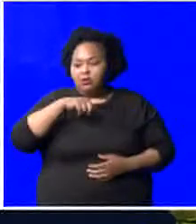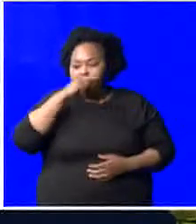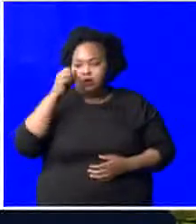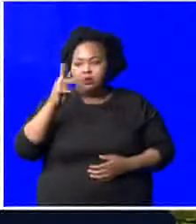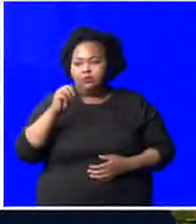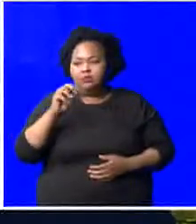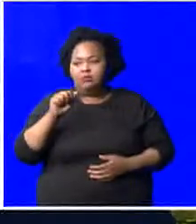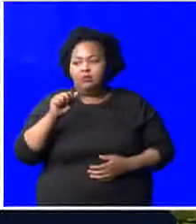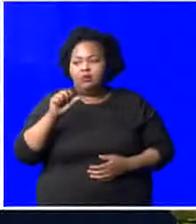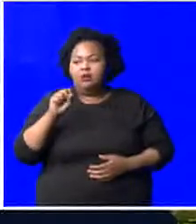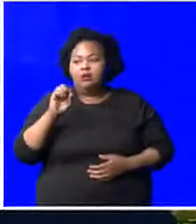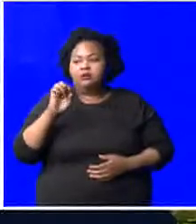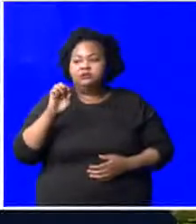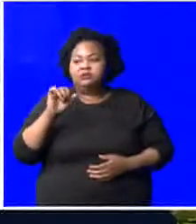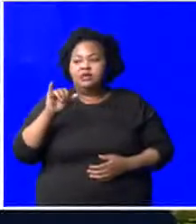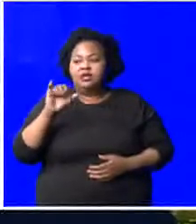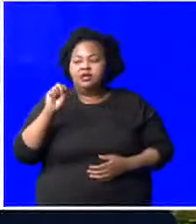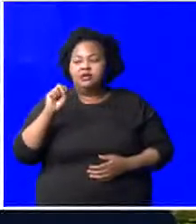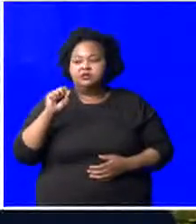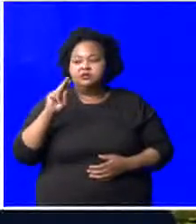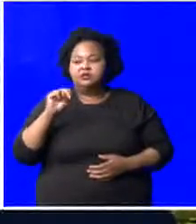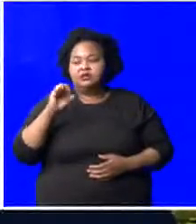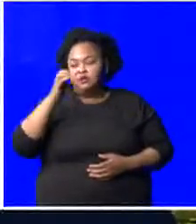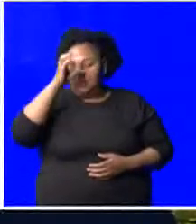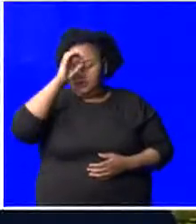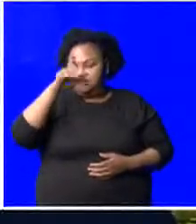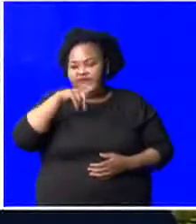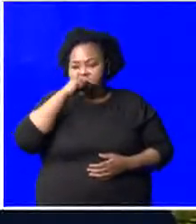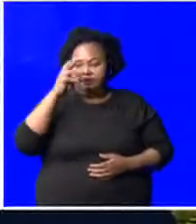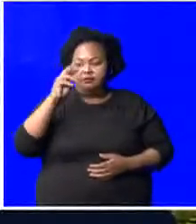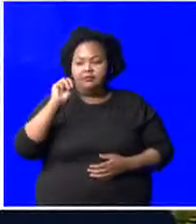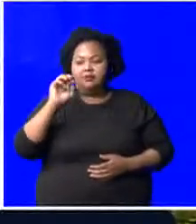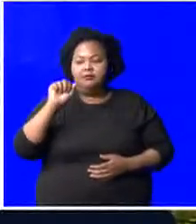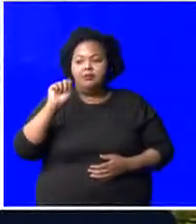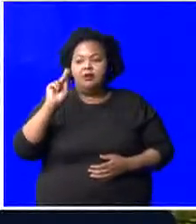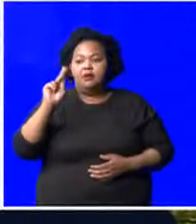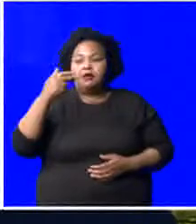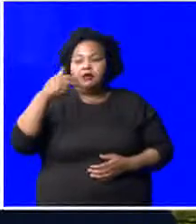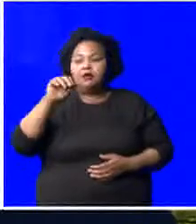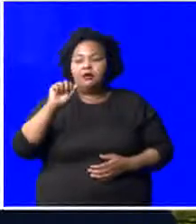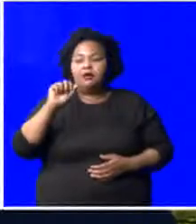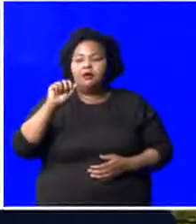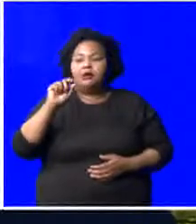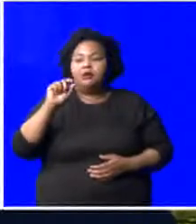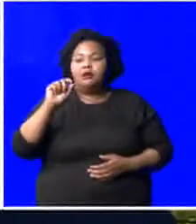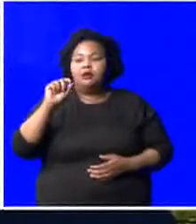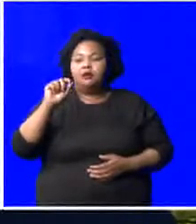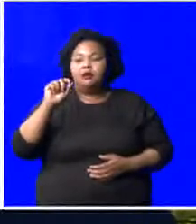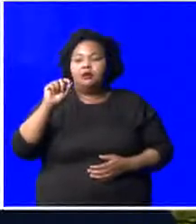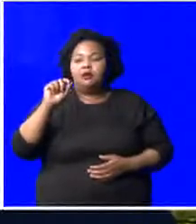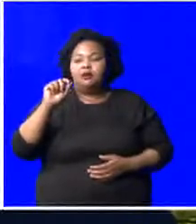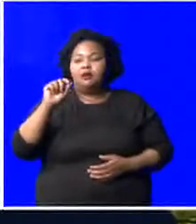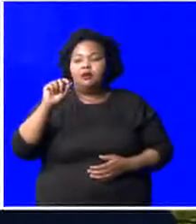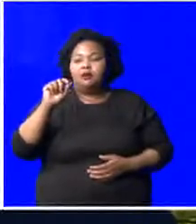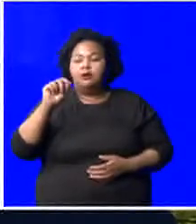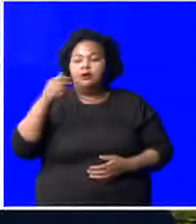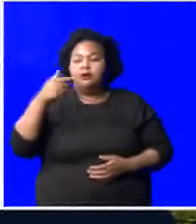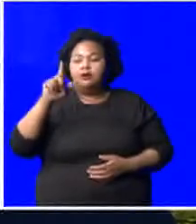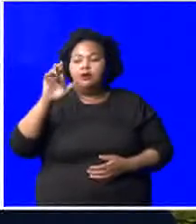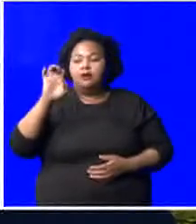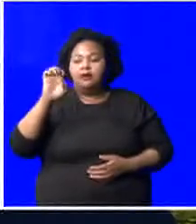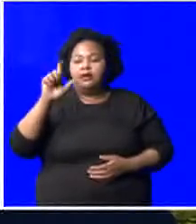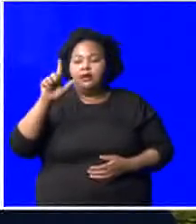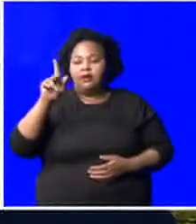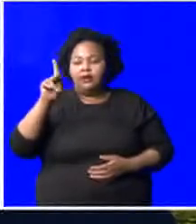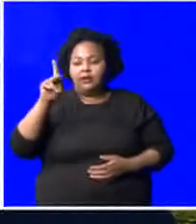Nkosi makahleleka kaDlovunga. Indvuna yami ngubabe Makhinzi Khumalo. Mpangazitha sibonga